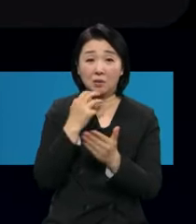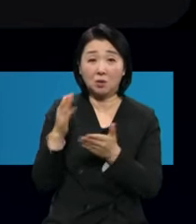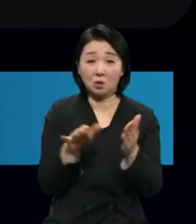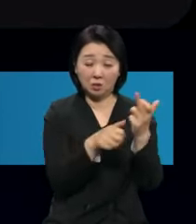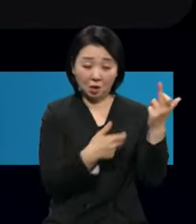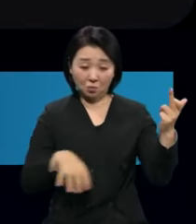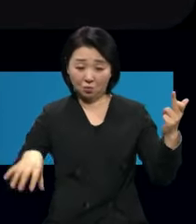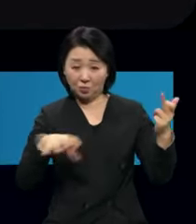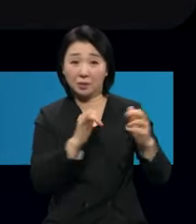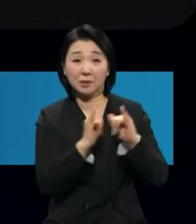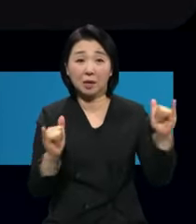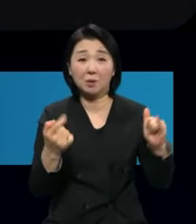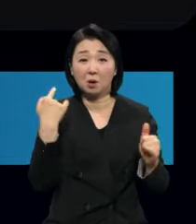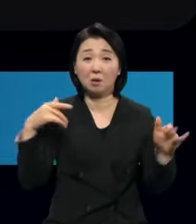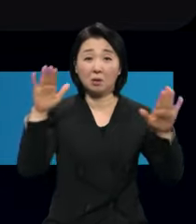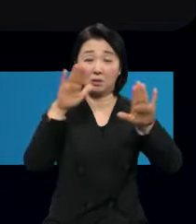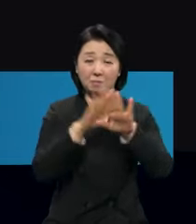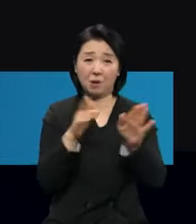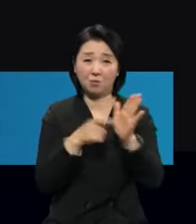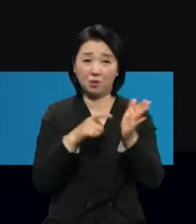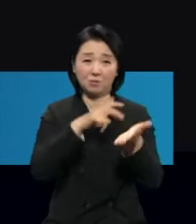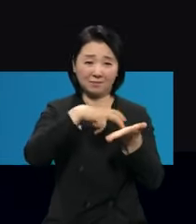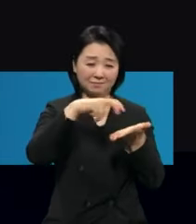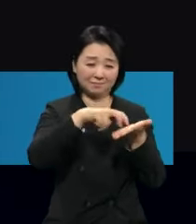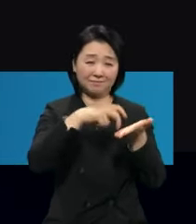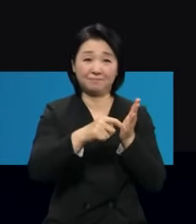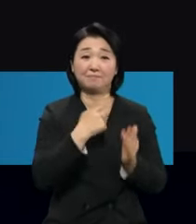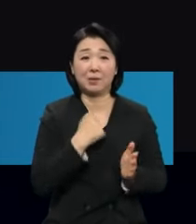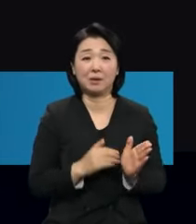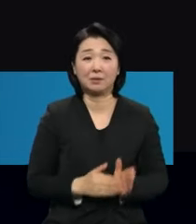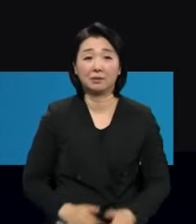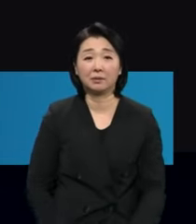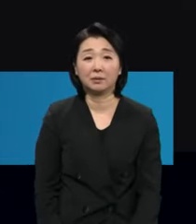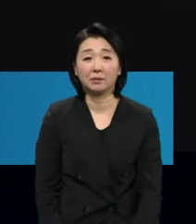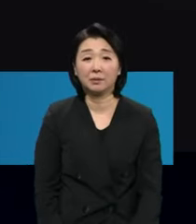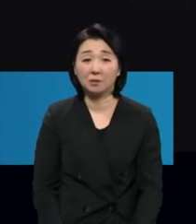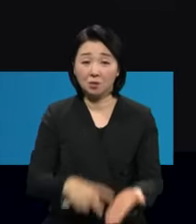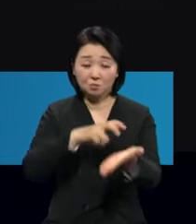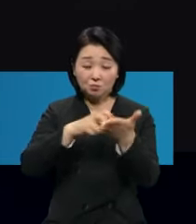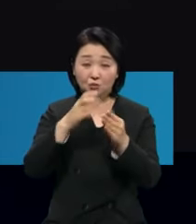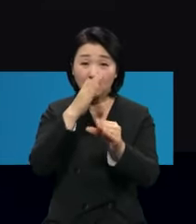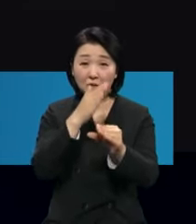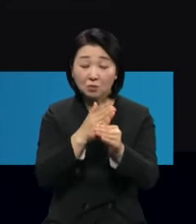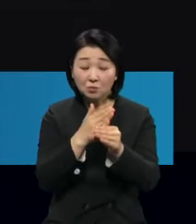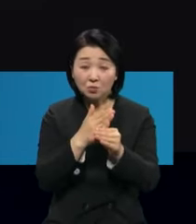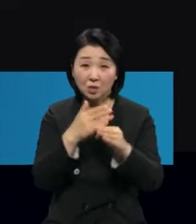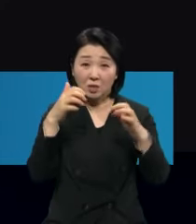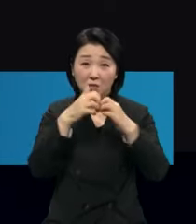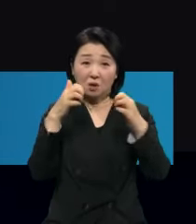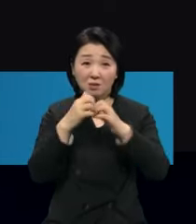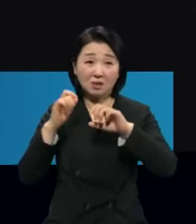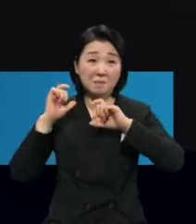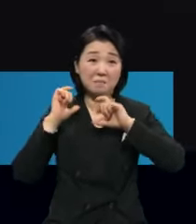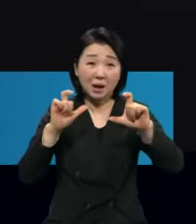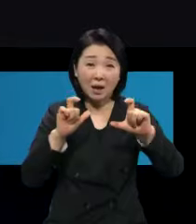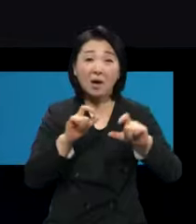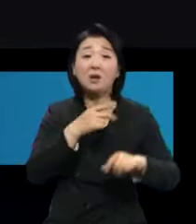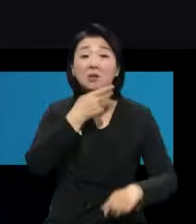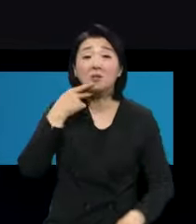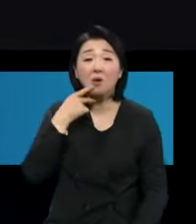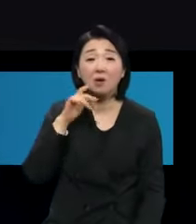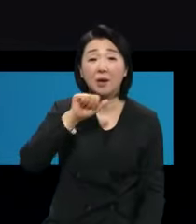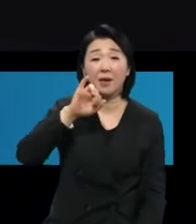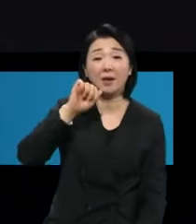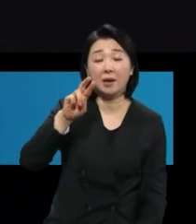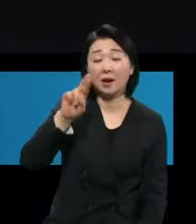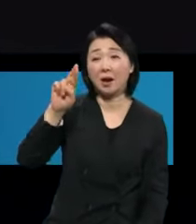일대 주민들에겐 어젯밤 위급 재난 문자가 발송되기도 했습니다. 그런데 문자 중 공습을 뜻하는 영어